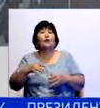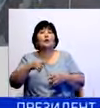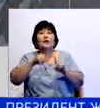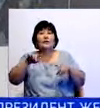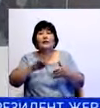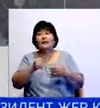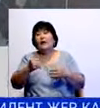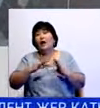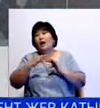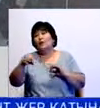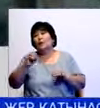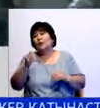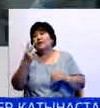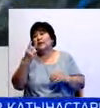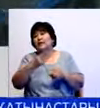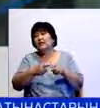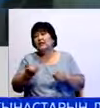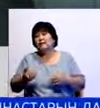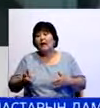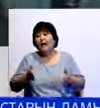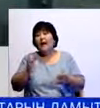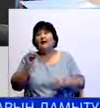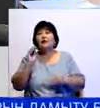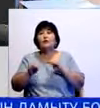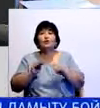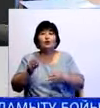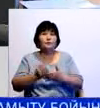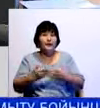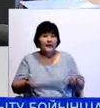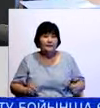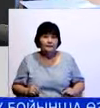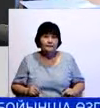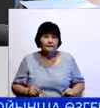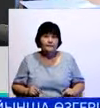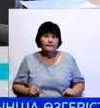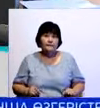Сүңкер ауылына 2,5 шақырымды құрайтын арық жүргізіп берген.